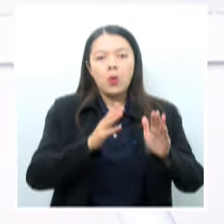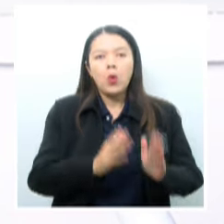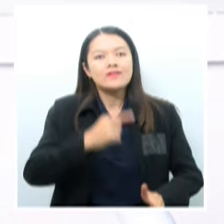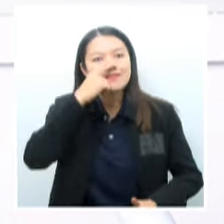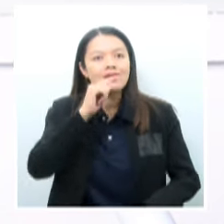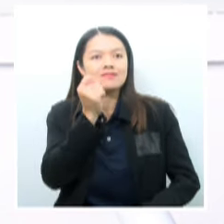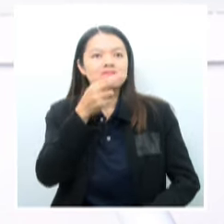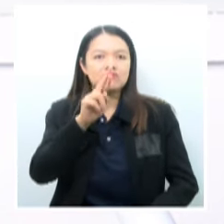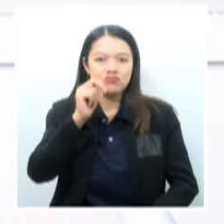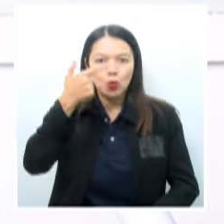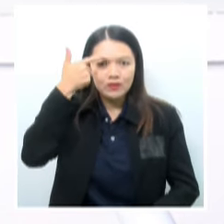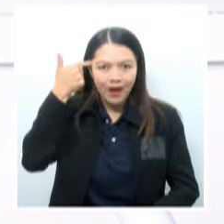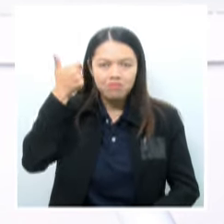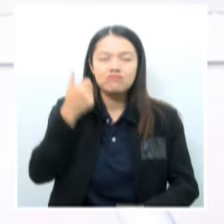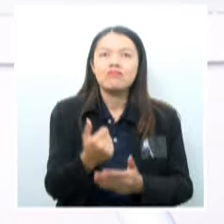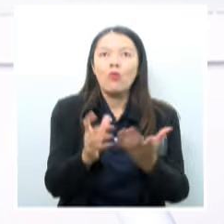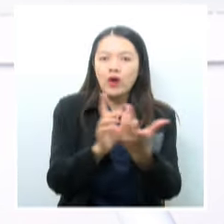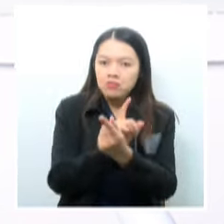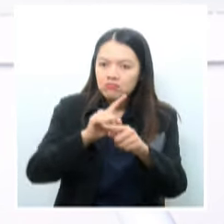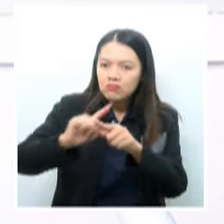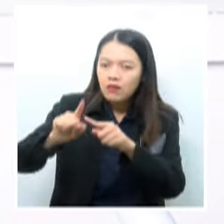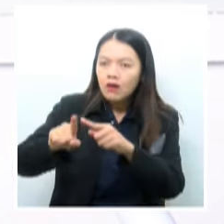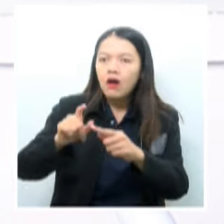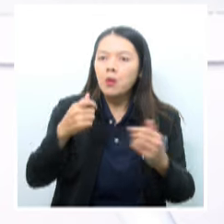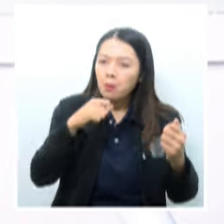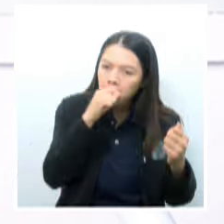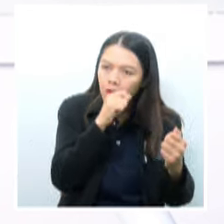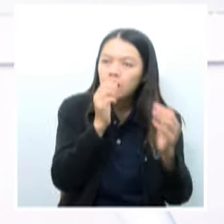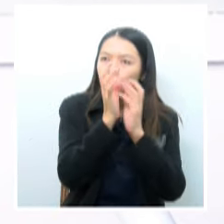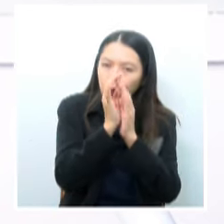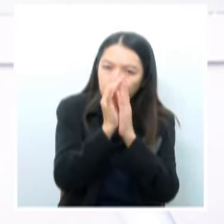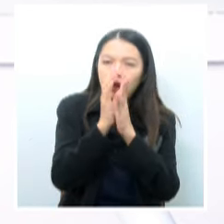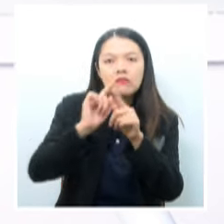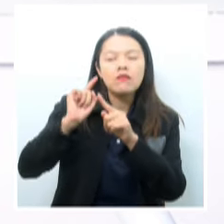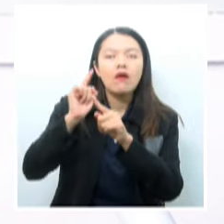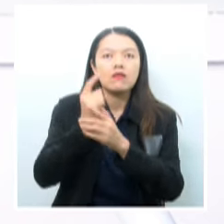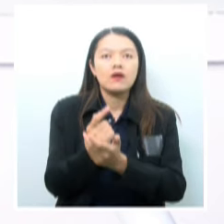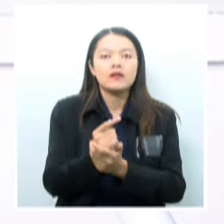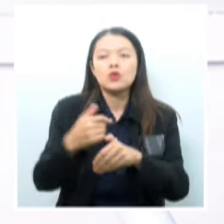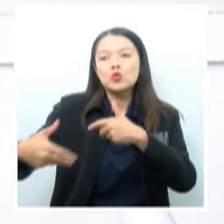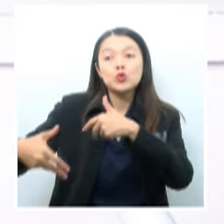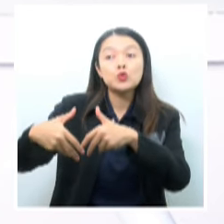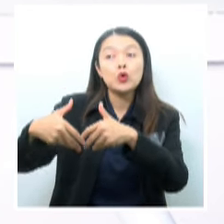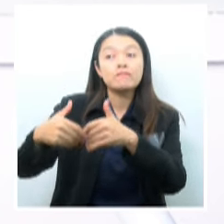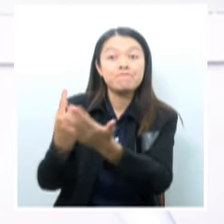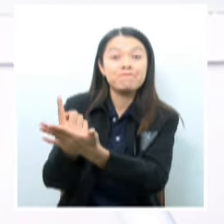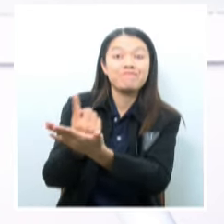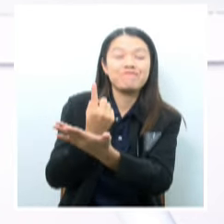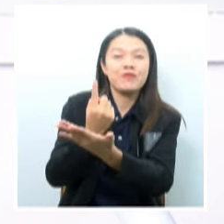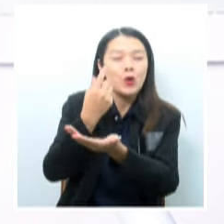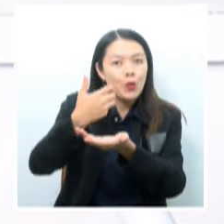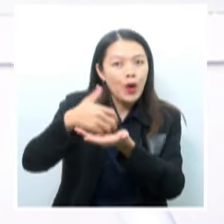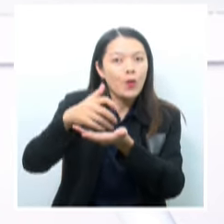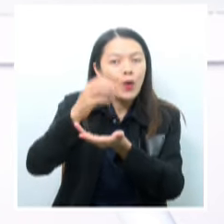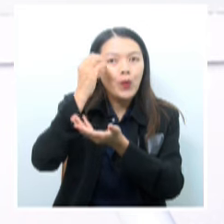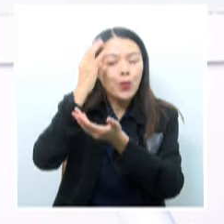ทรงดำนะคะรวมไปถึงประเพณีต่างๆทั้งดนตรีทั้งนาฏศิลป์รวมไปถึงขอบคุณนะคะปราชญ์ชาวบ้านที่มาให้ความรู้กับเด็กๆด้วยเพื่อเป็นการ